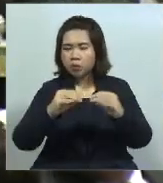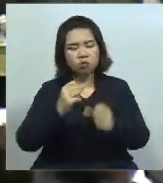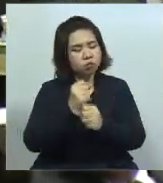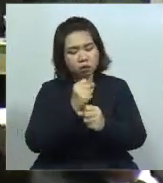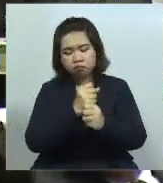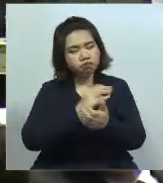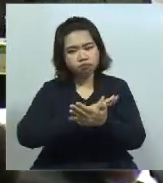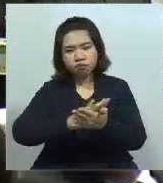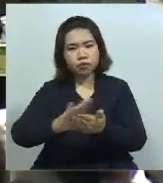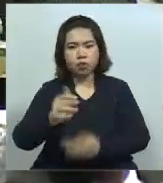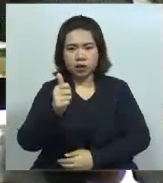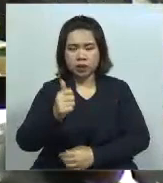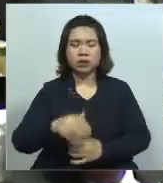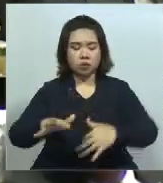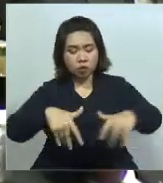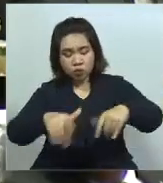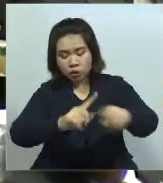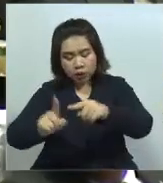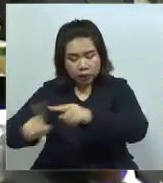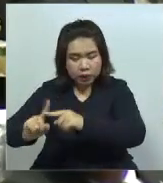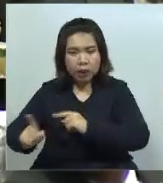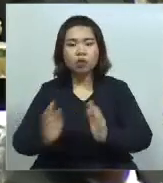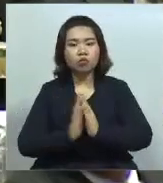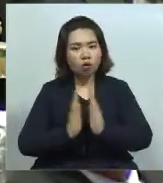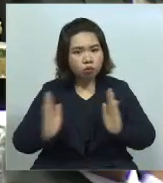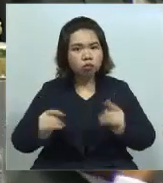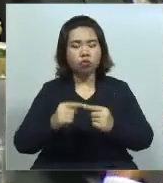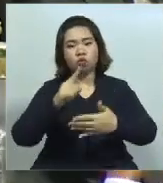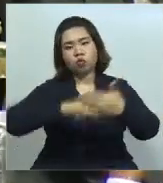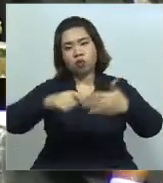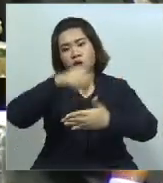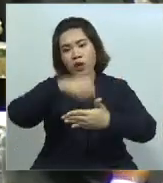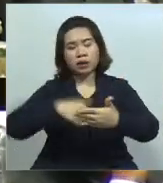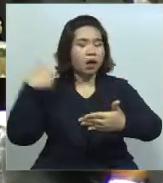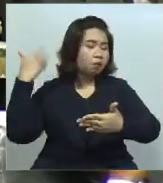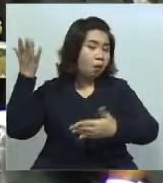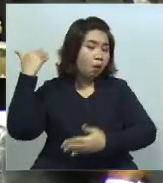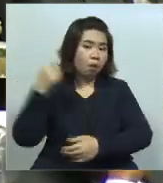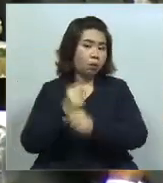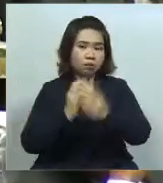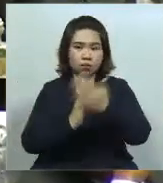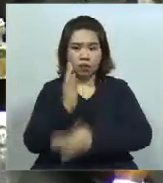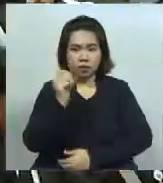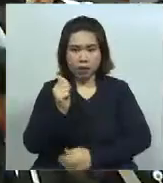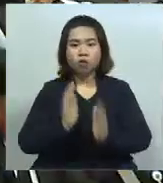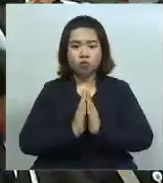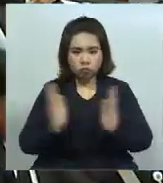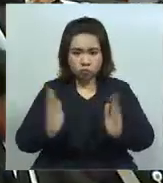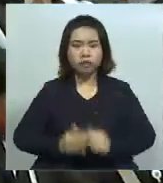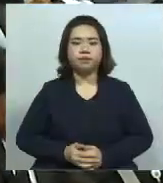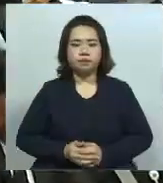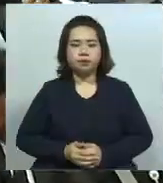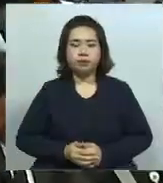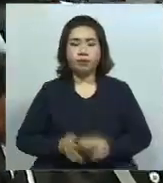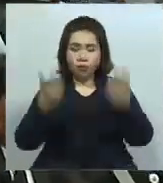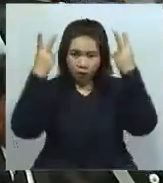างเรียบร้อยรวมทั้งขอบคุณประชาชนทุกภาคส่วนที่ทำให้การเลือกตั้งที่ผ่านมาสำเร็จลุล่วงไปด้วยดีนายกรั